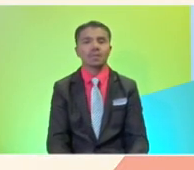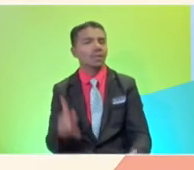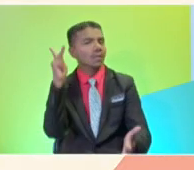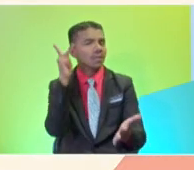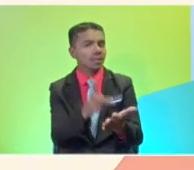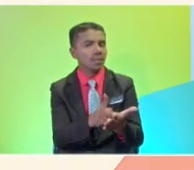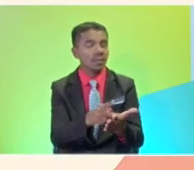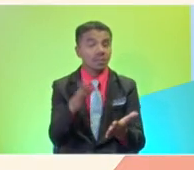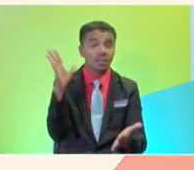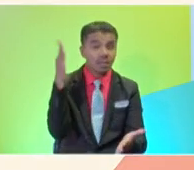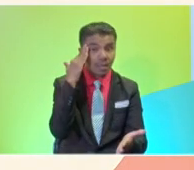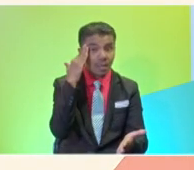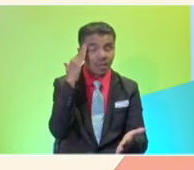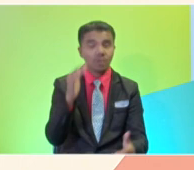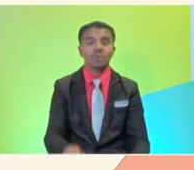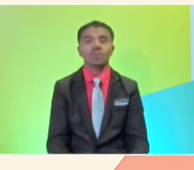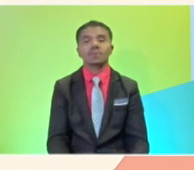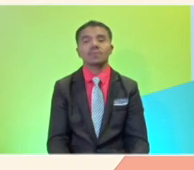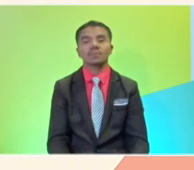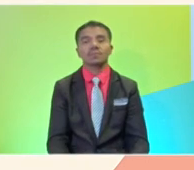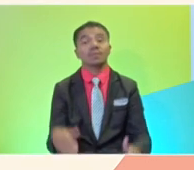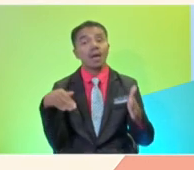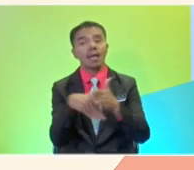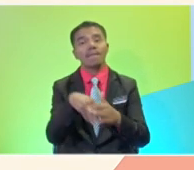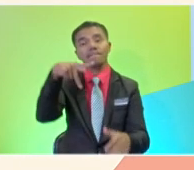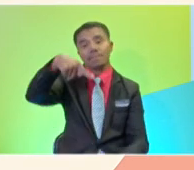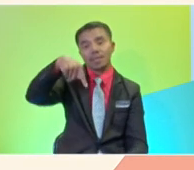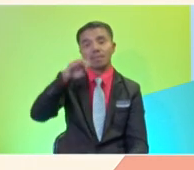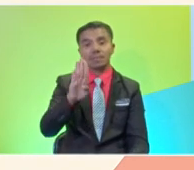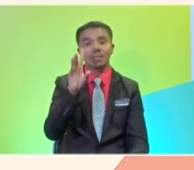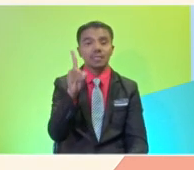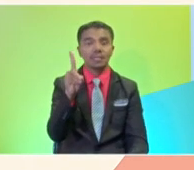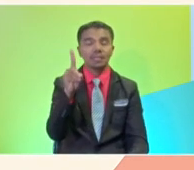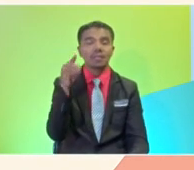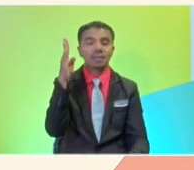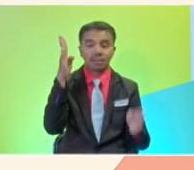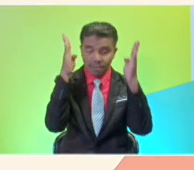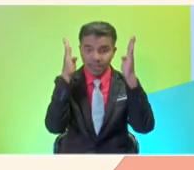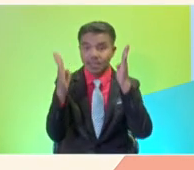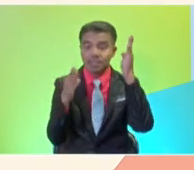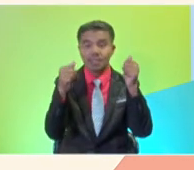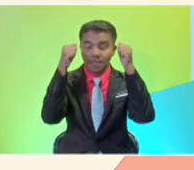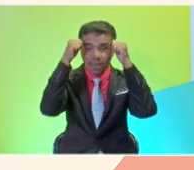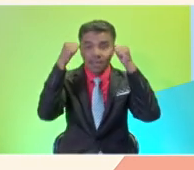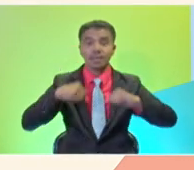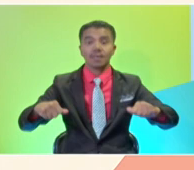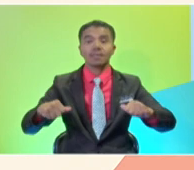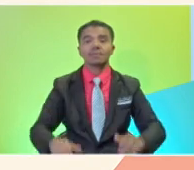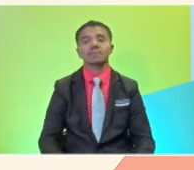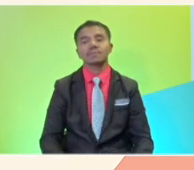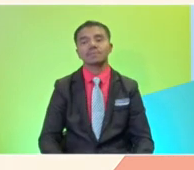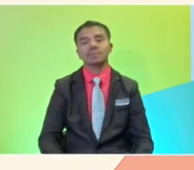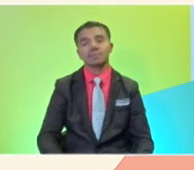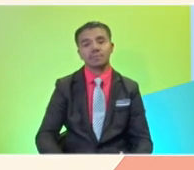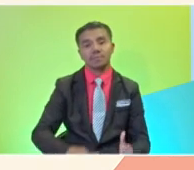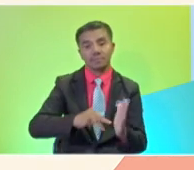nak melaksanakan pertaksiran baik darjah ini bagi matajaran bahasa Arab Sekolah Menengah bagi peringkat rendah